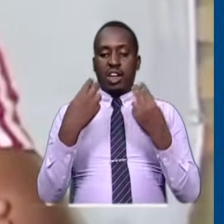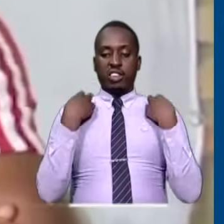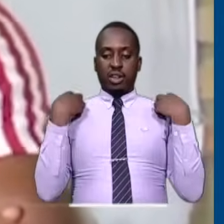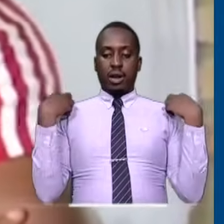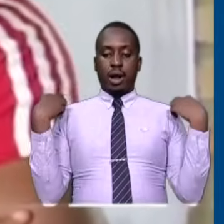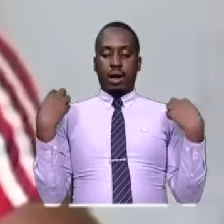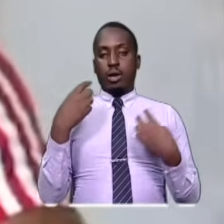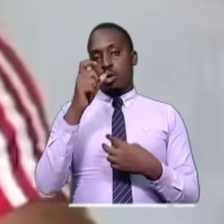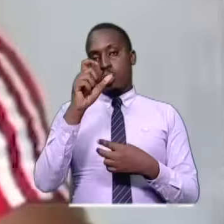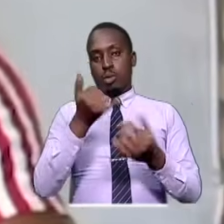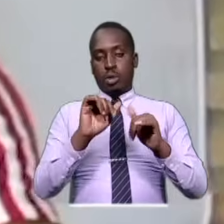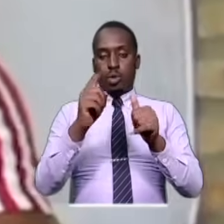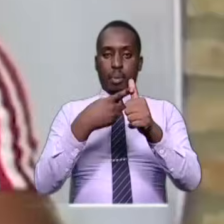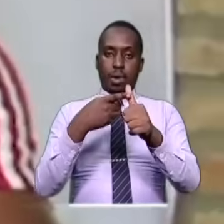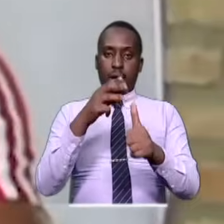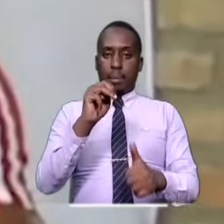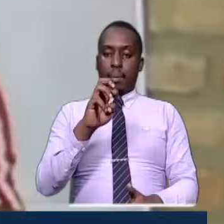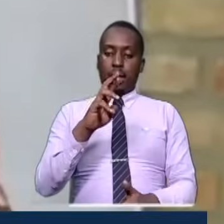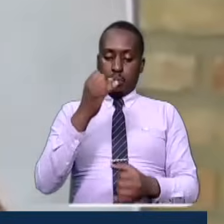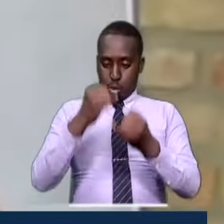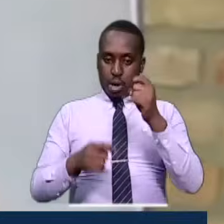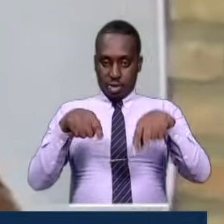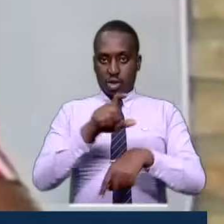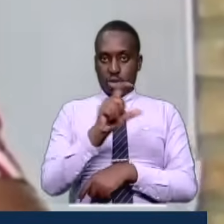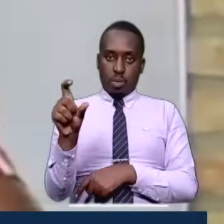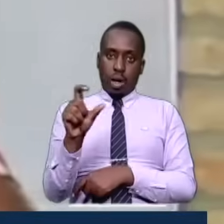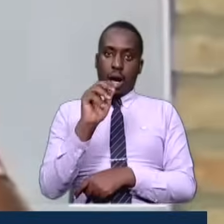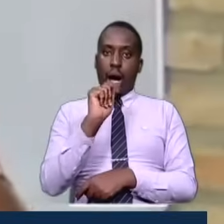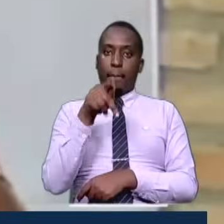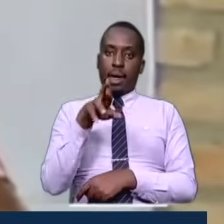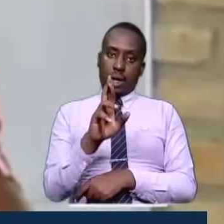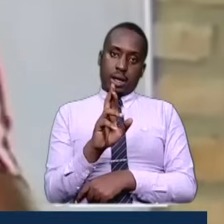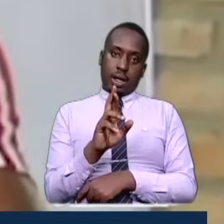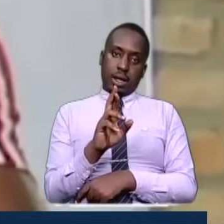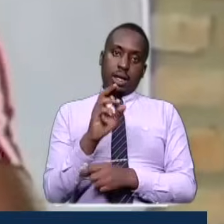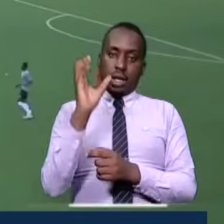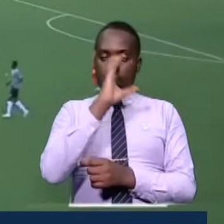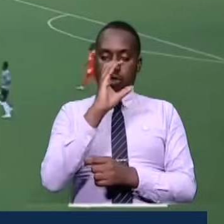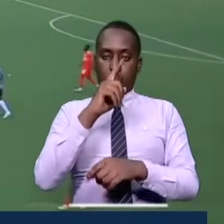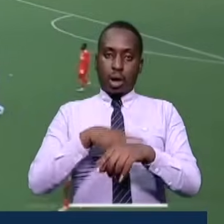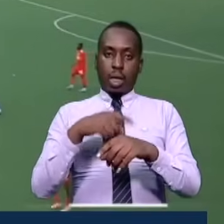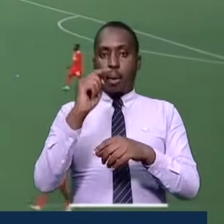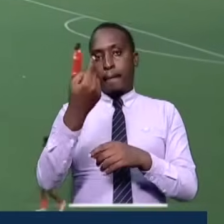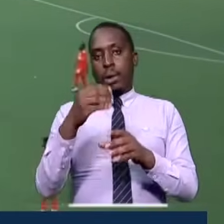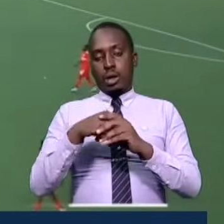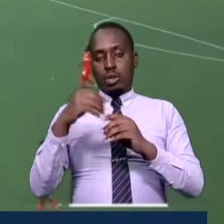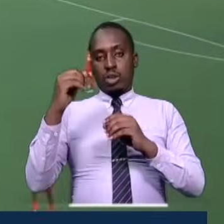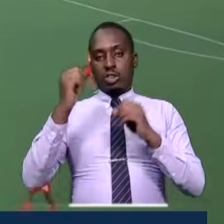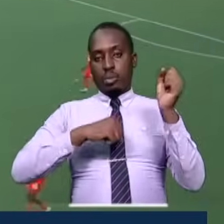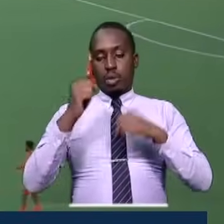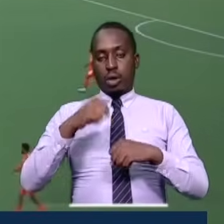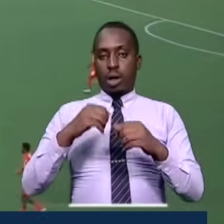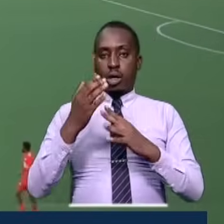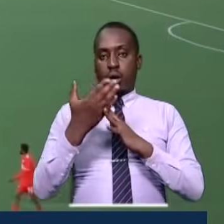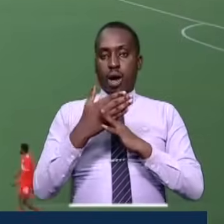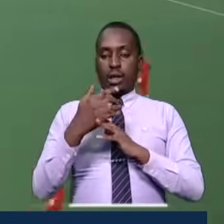Umukino wa mbere waze kuba ari mu mpera z'icyumweru. Ikipe ya PFC iyo iri gushaka umwanya wa mbere ku rutonde rwa shampiyona yo mu